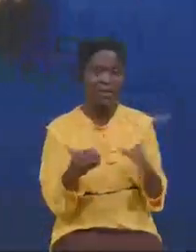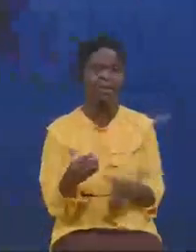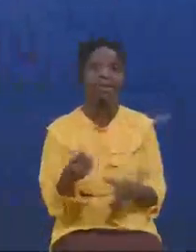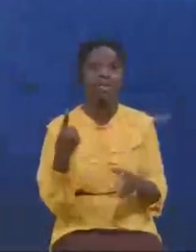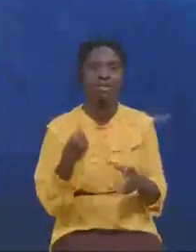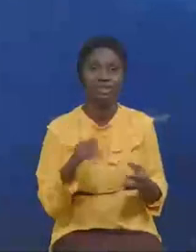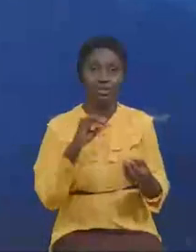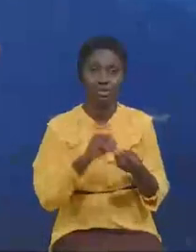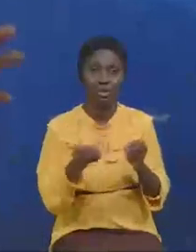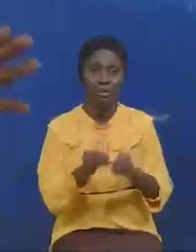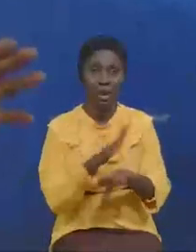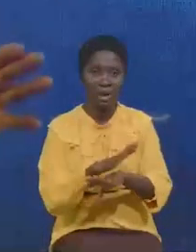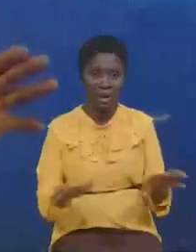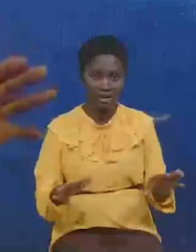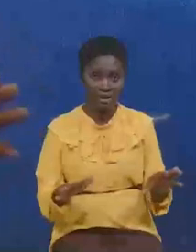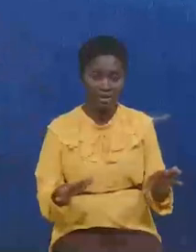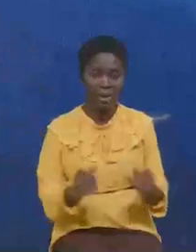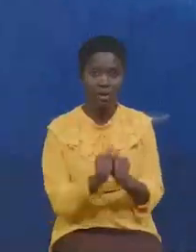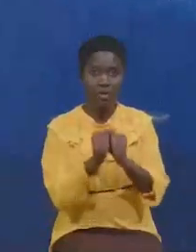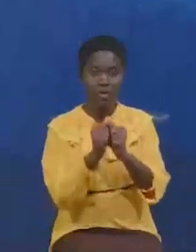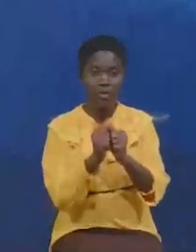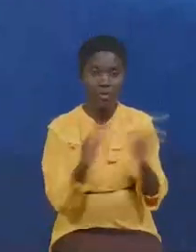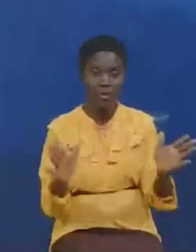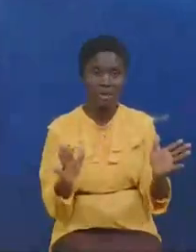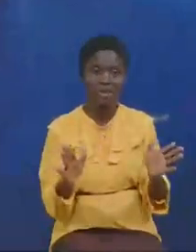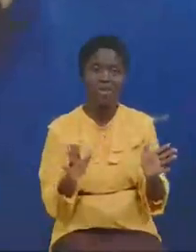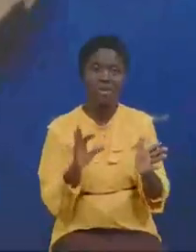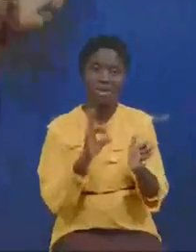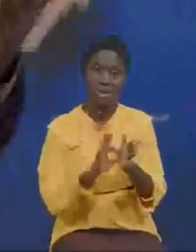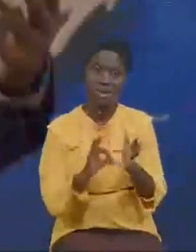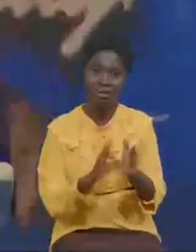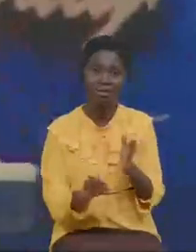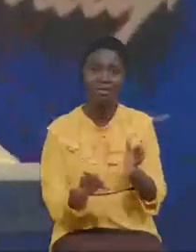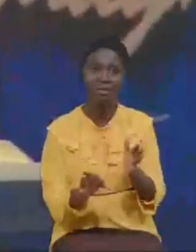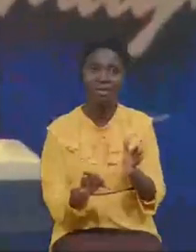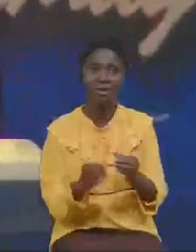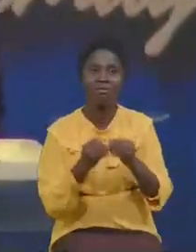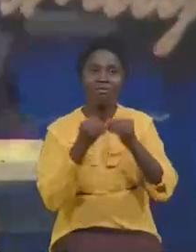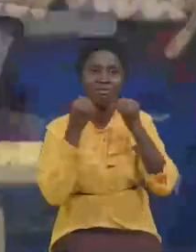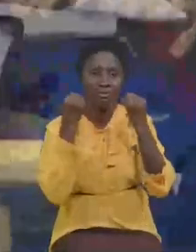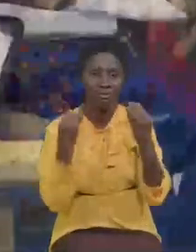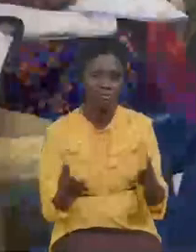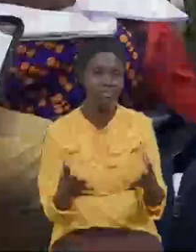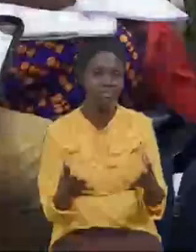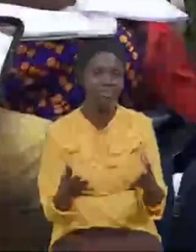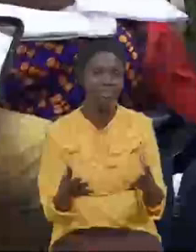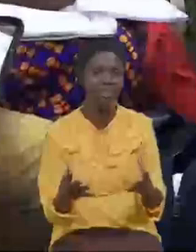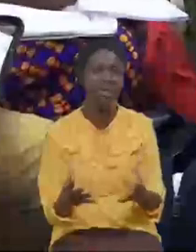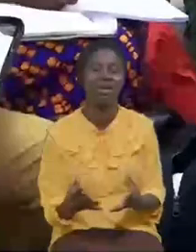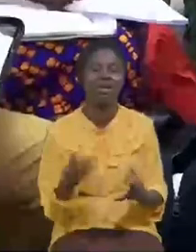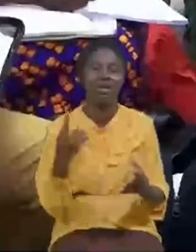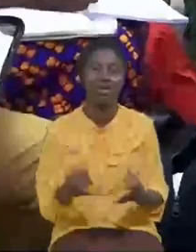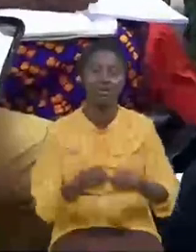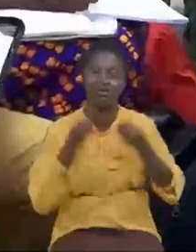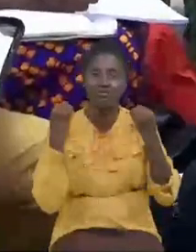d'aînesse innombrables dans le royaume d'Emmanuel. Les droits